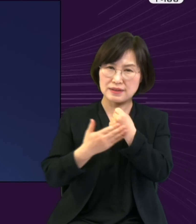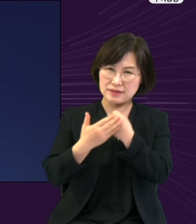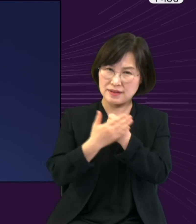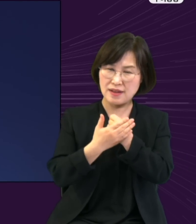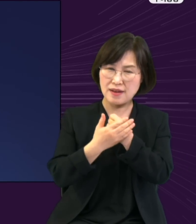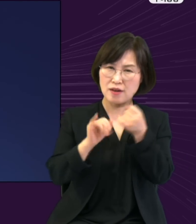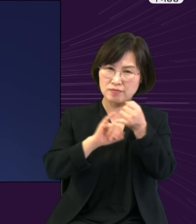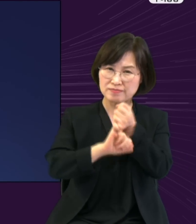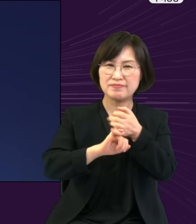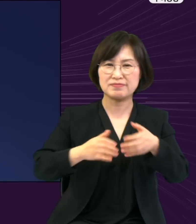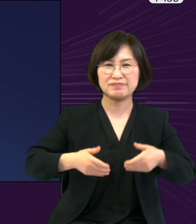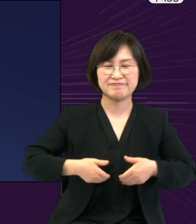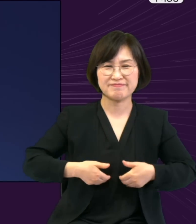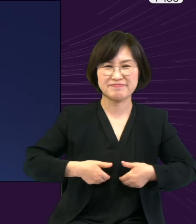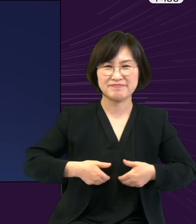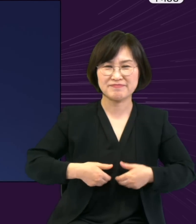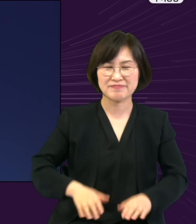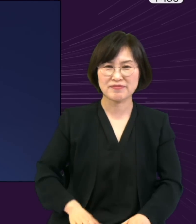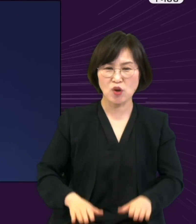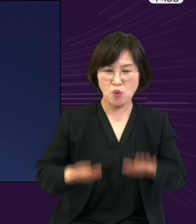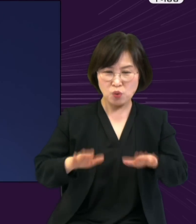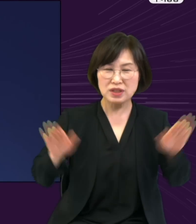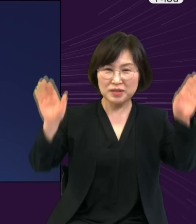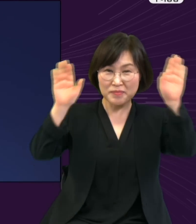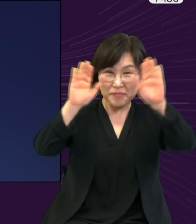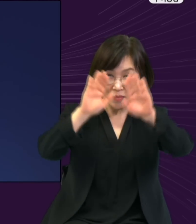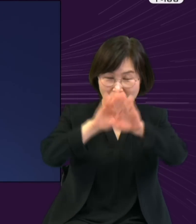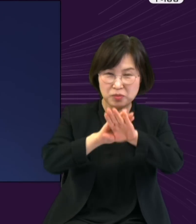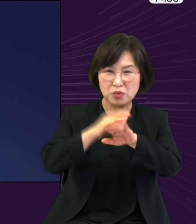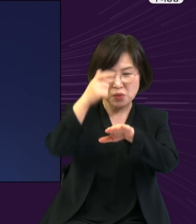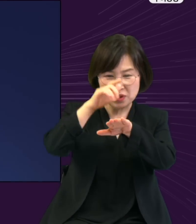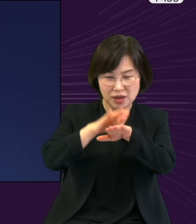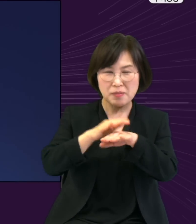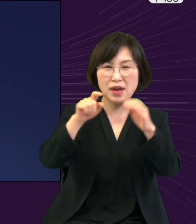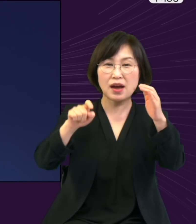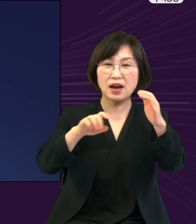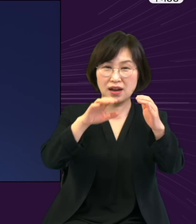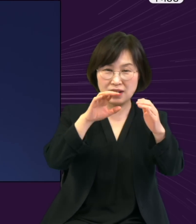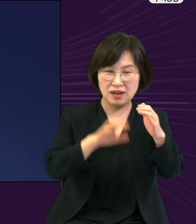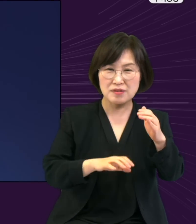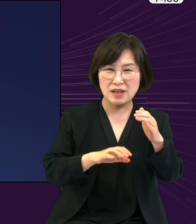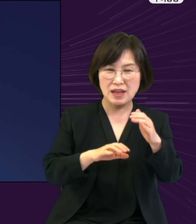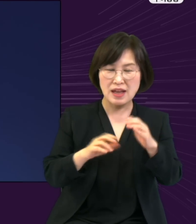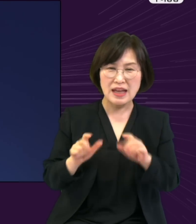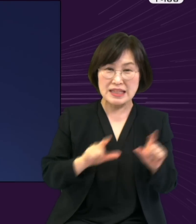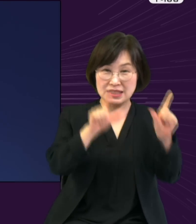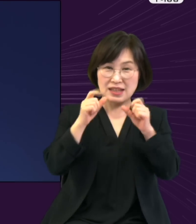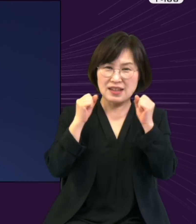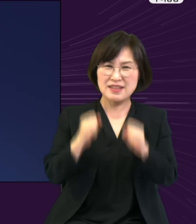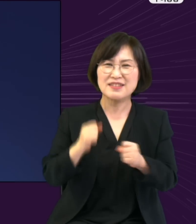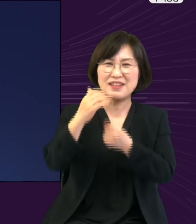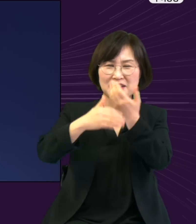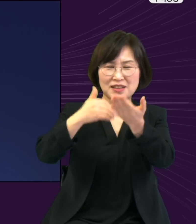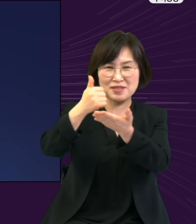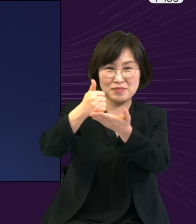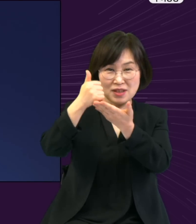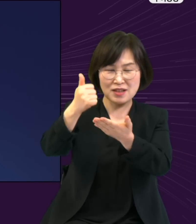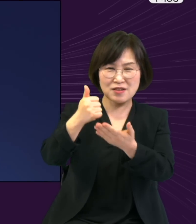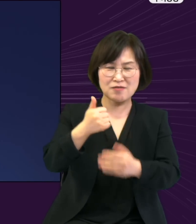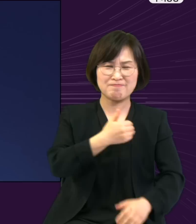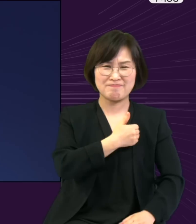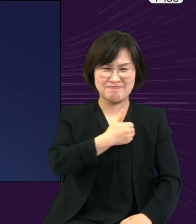필요합니다. 오늘 이 밤에도 예배 가운데 살아계시는 하나님께서